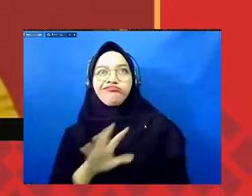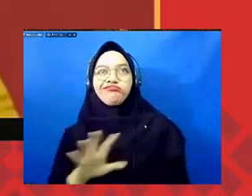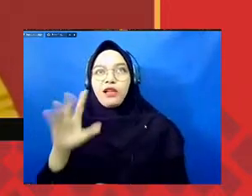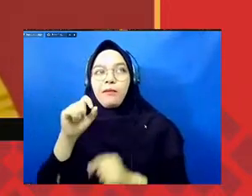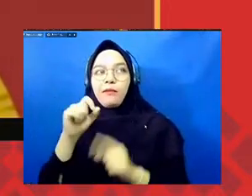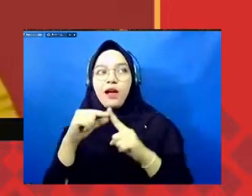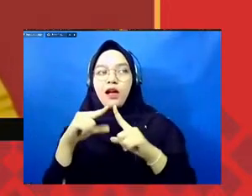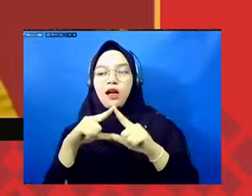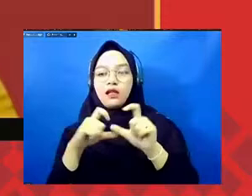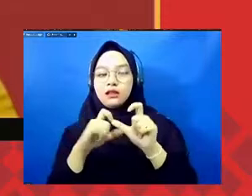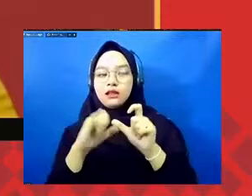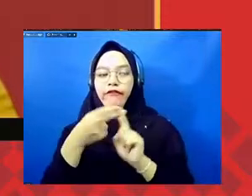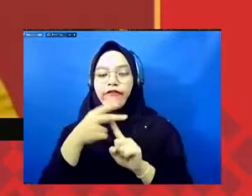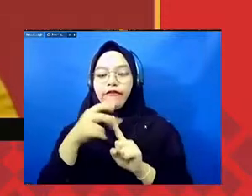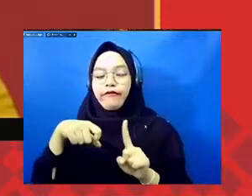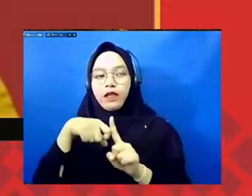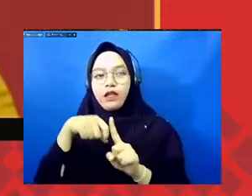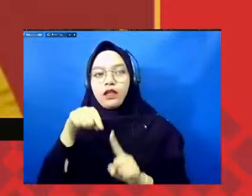semua